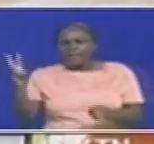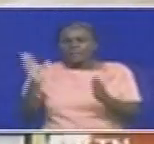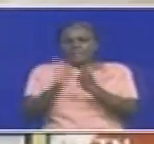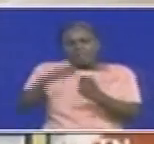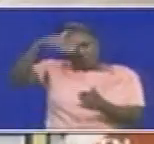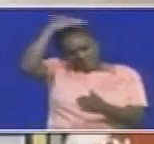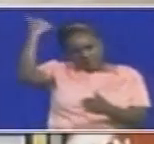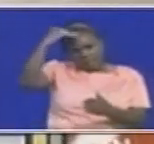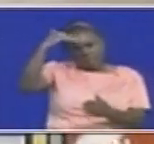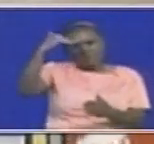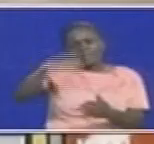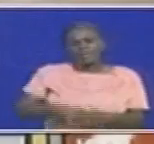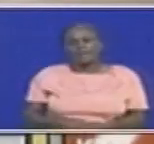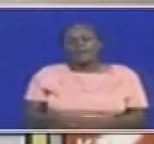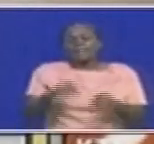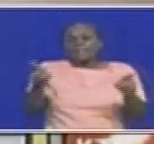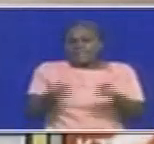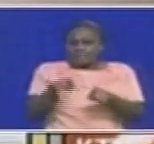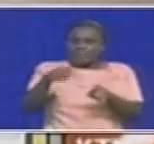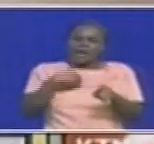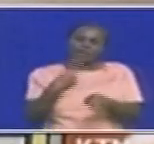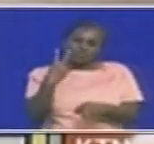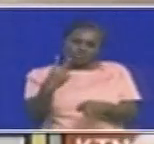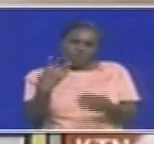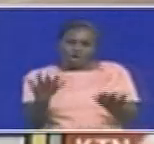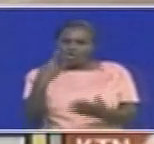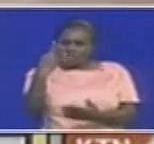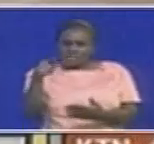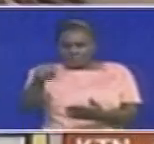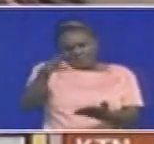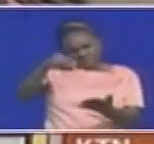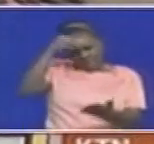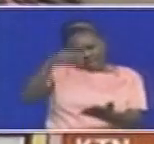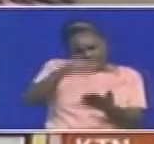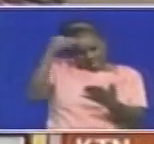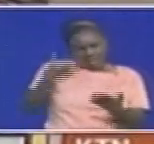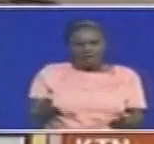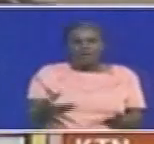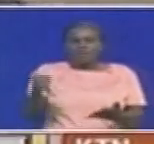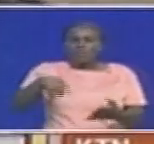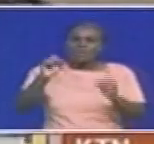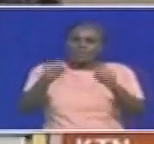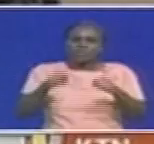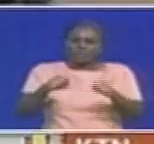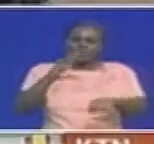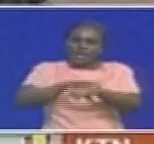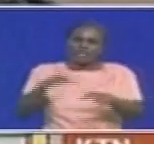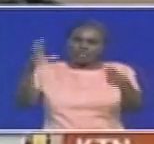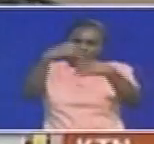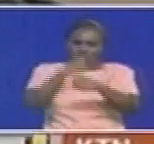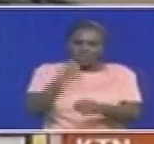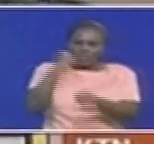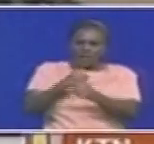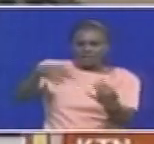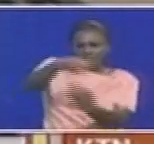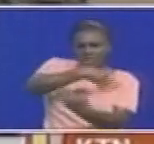imepungua, bado kuna mawili matatu ambayo wanafaa kujifunza. If we can get a couple of companies working with the federation to